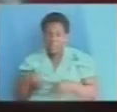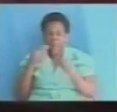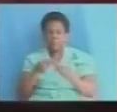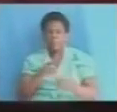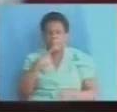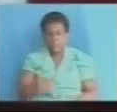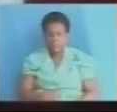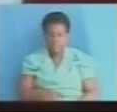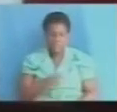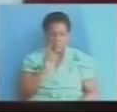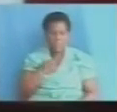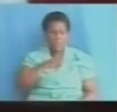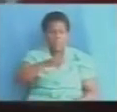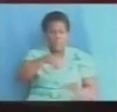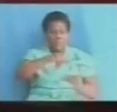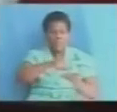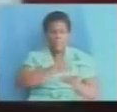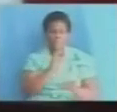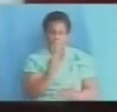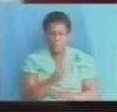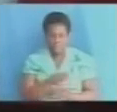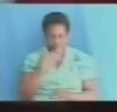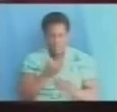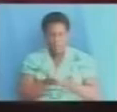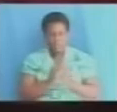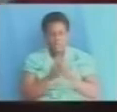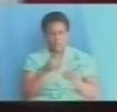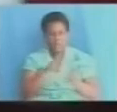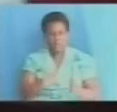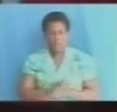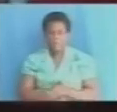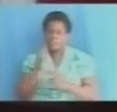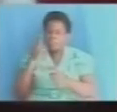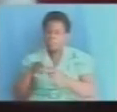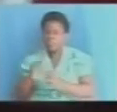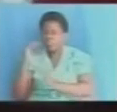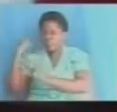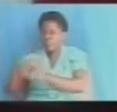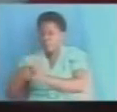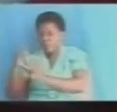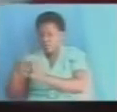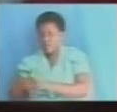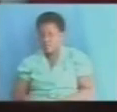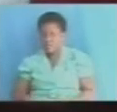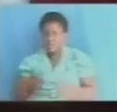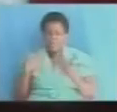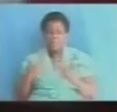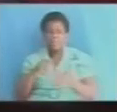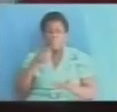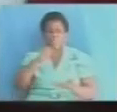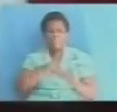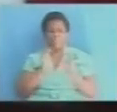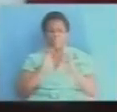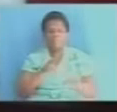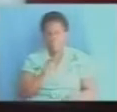Kuna miji mitu katika nch yetu kigamboni es Salam Lindi pamoja na mtwara Hi miji ni New City miji